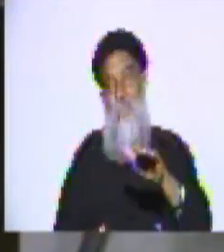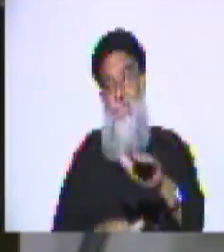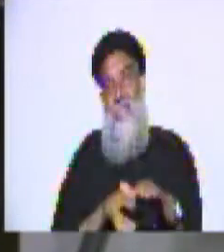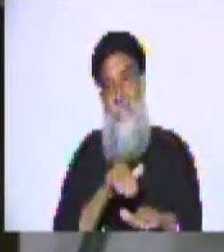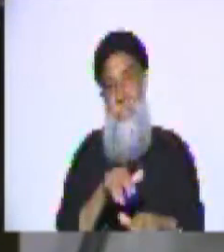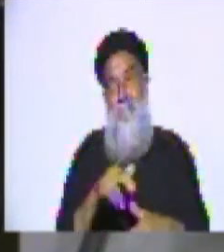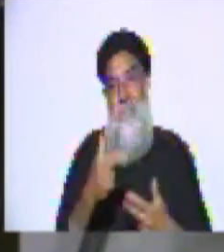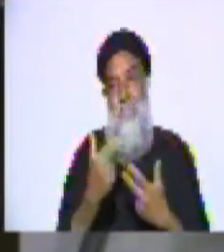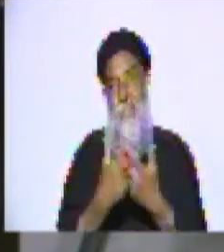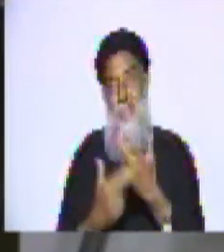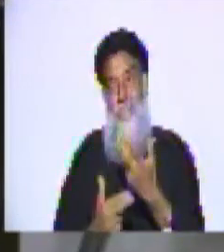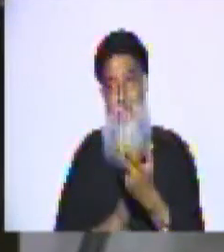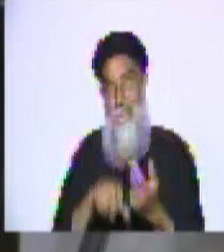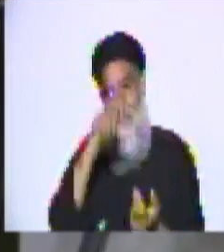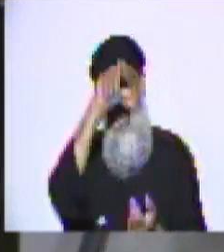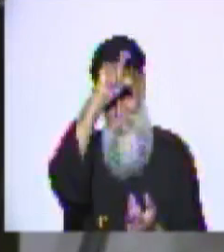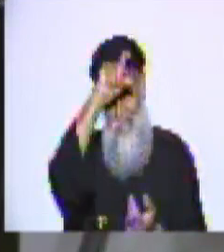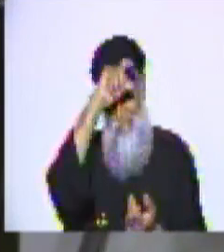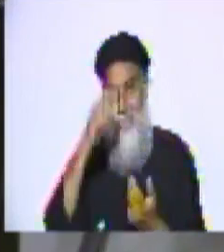عدوا من البحر.